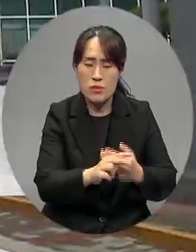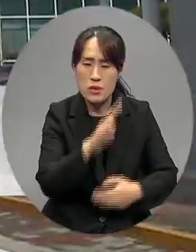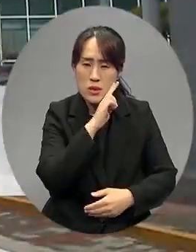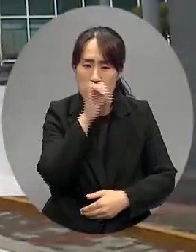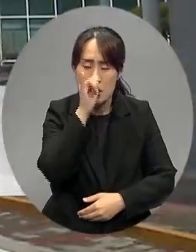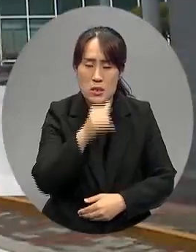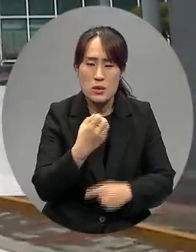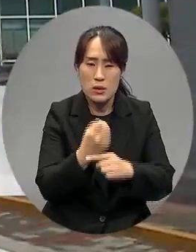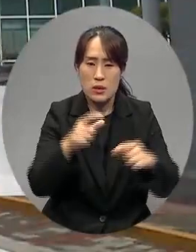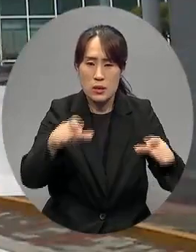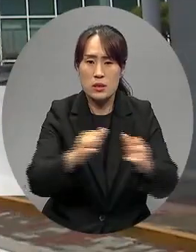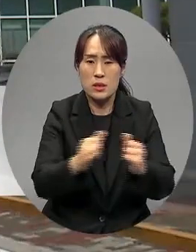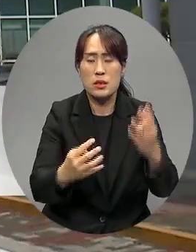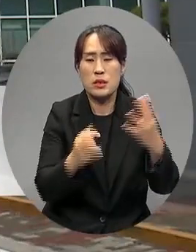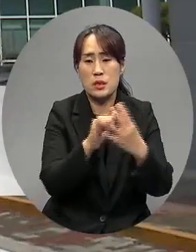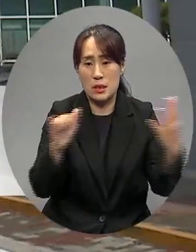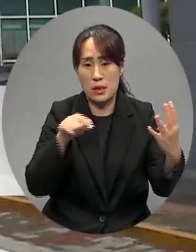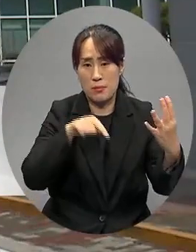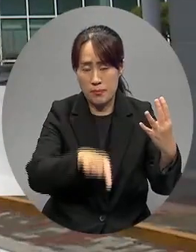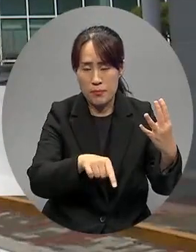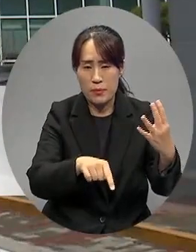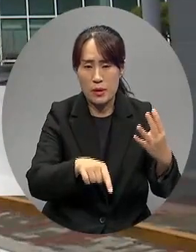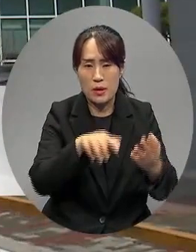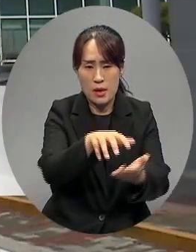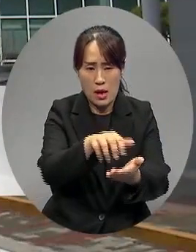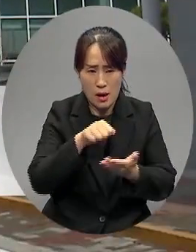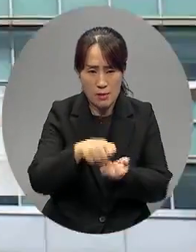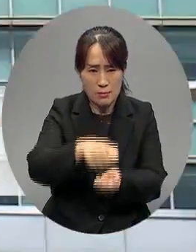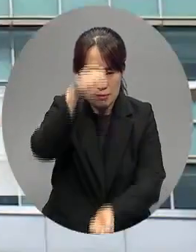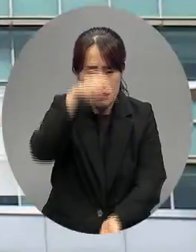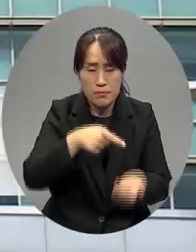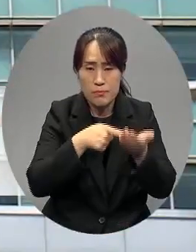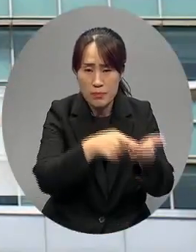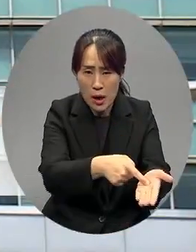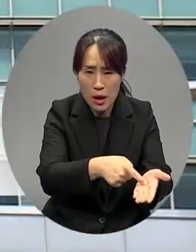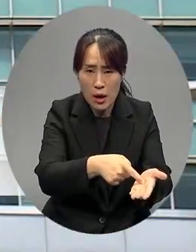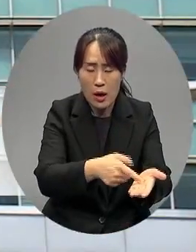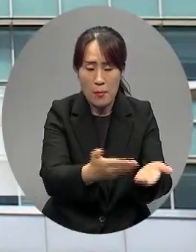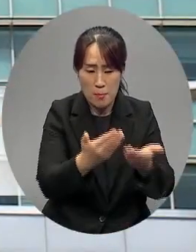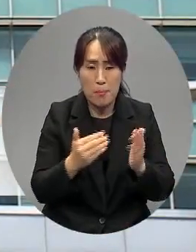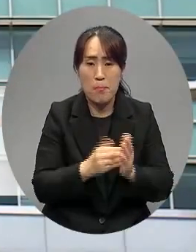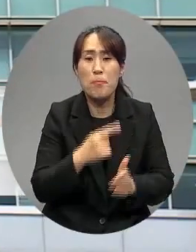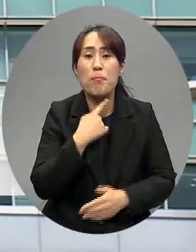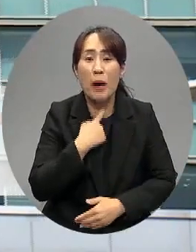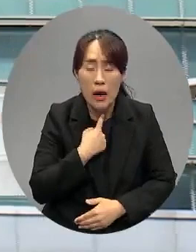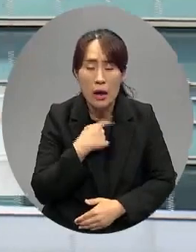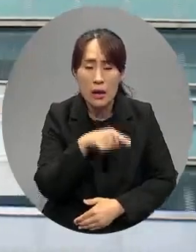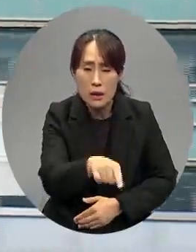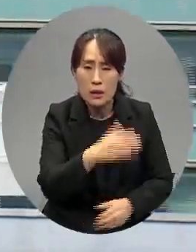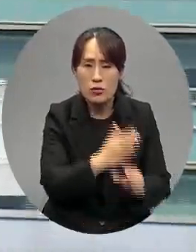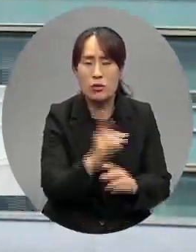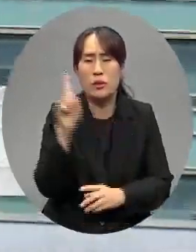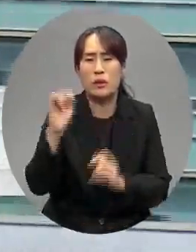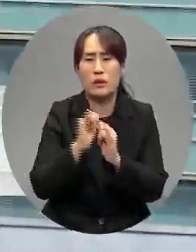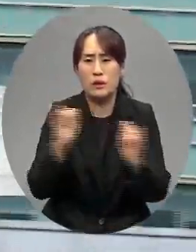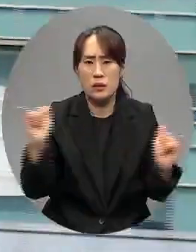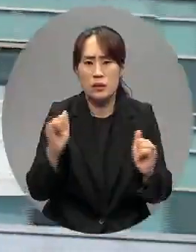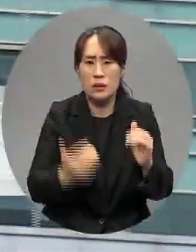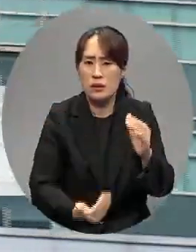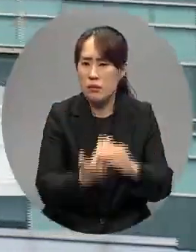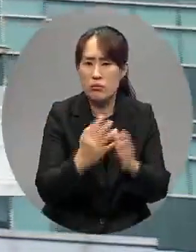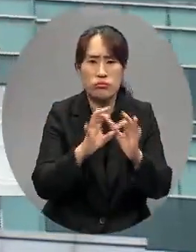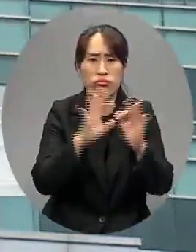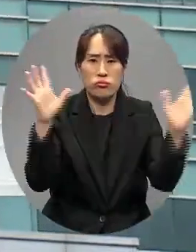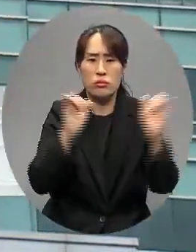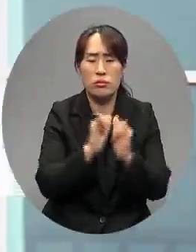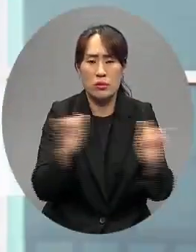있는 보온 지역 주민 네명에 대해 압수수색 영장을 신청해 발부 받았었는데이 중 한 명은 사건과